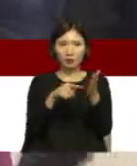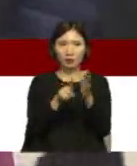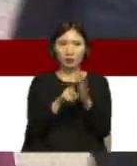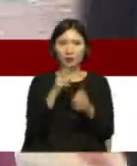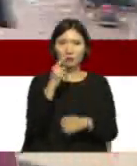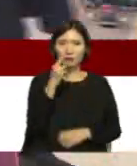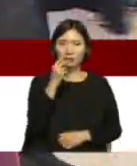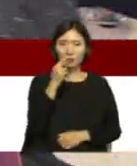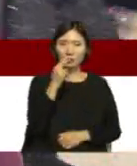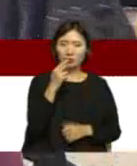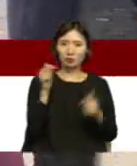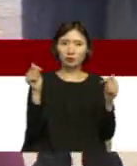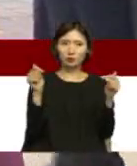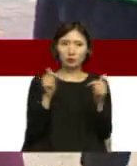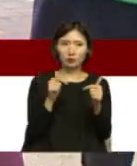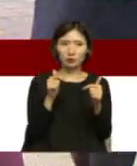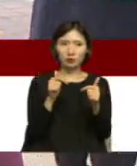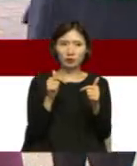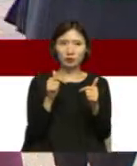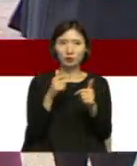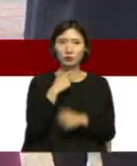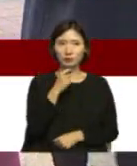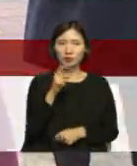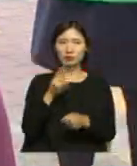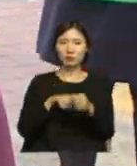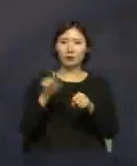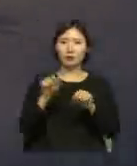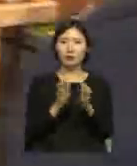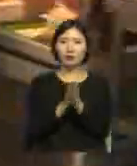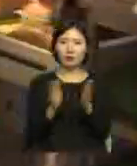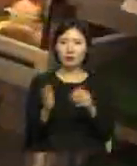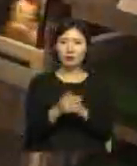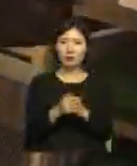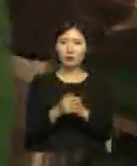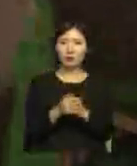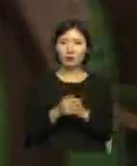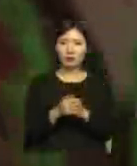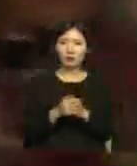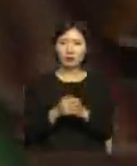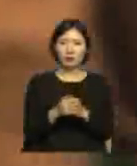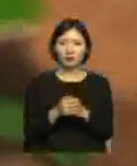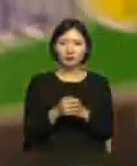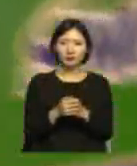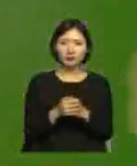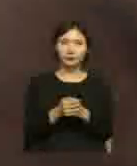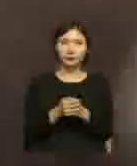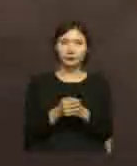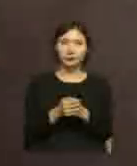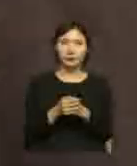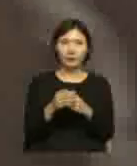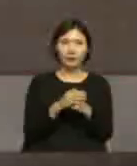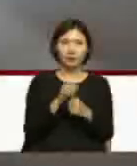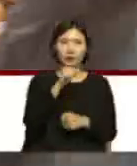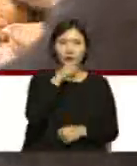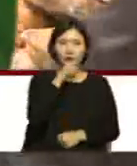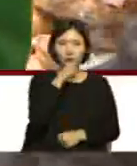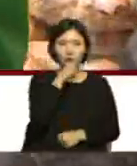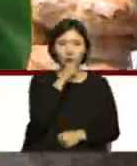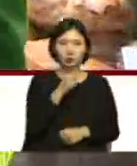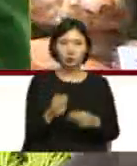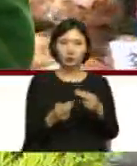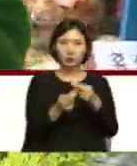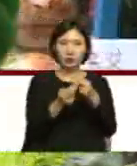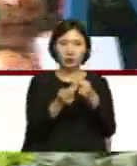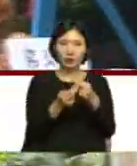비닐봉투를 좀 줄이지 않겠나 해서 캠페인을 시작하게 되었습니다. 장바구니 사용을 촉진하기 위해 포인트제를 운영하는 것도 눈길을